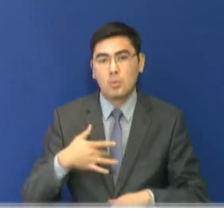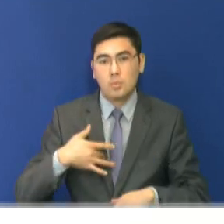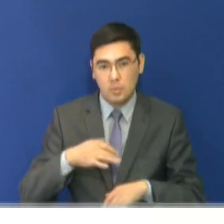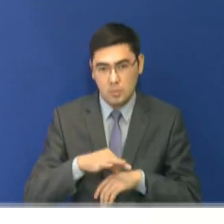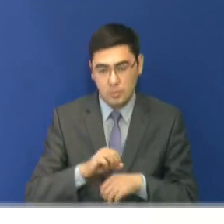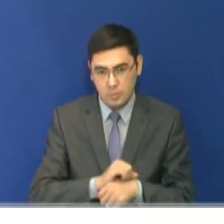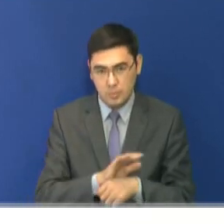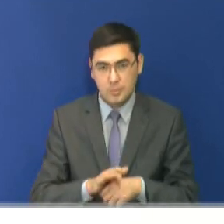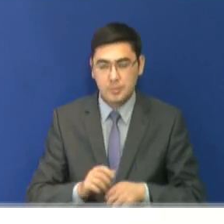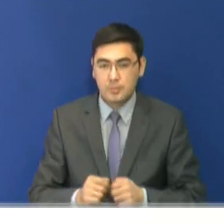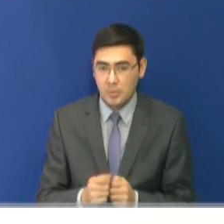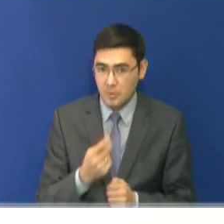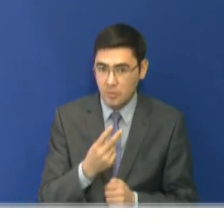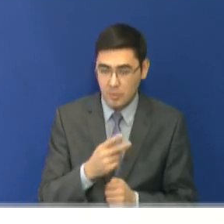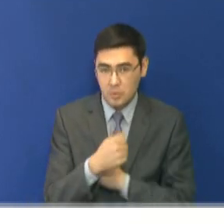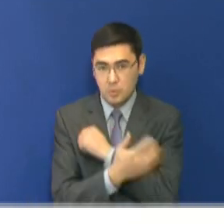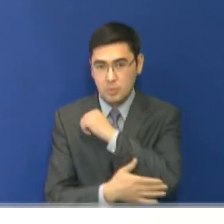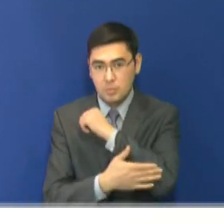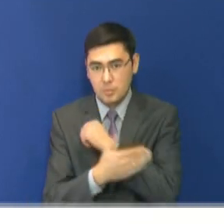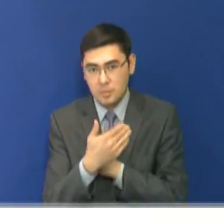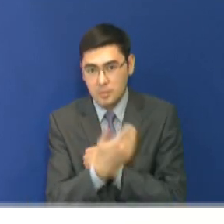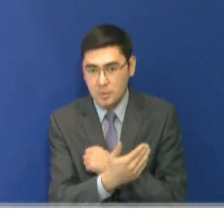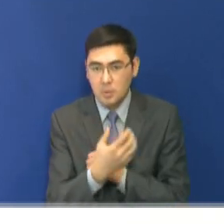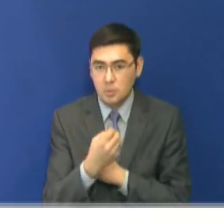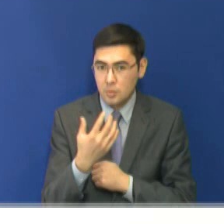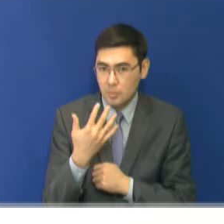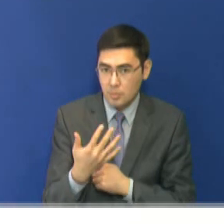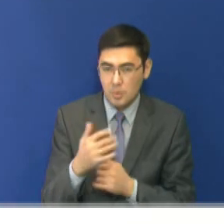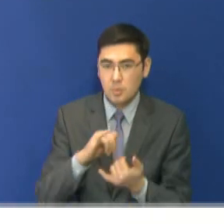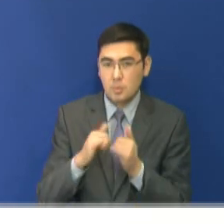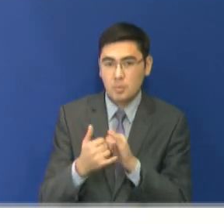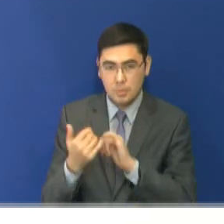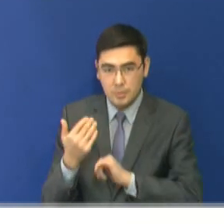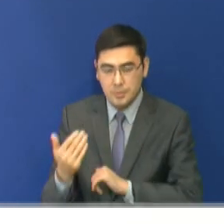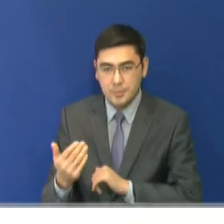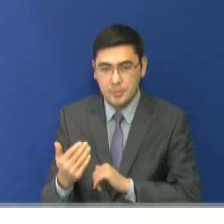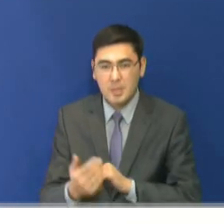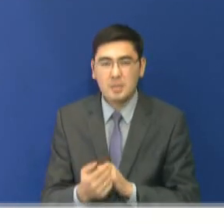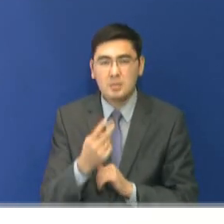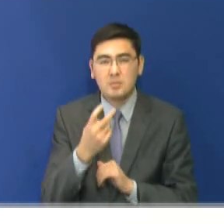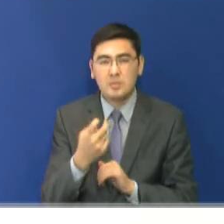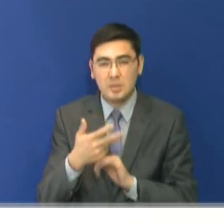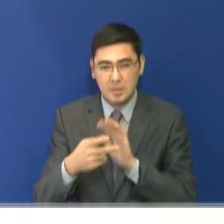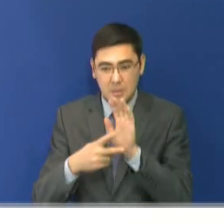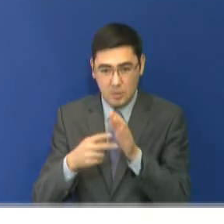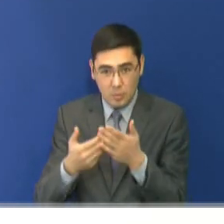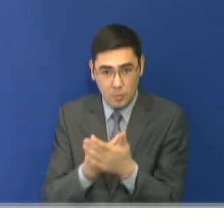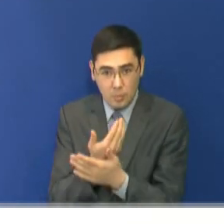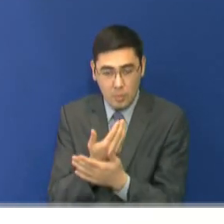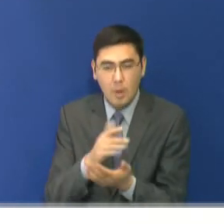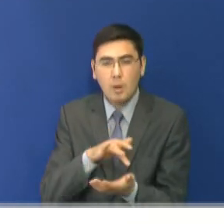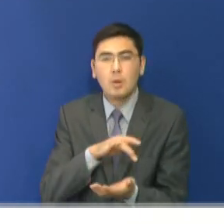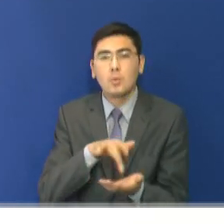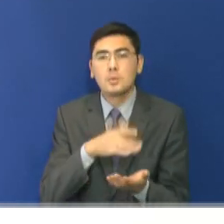то есть пневмонии. 2 случая выявлено в Шемонаихинском районе, 5 случаев в Усть-Каменогорске. Из 237 новых случаев